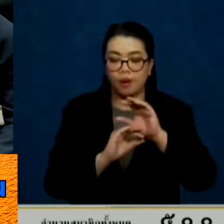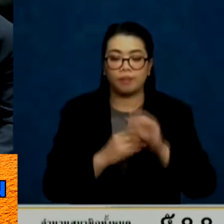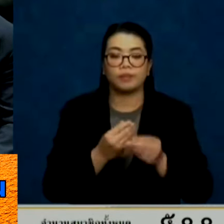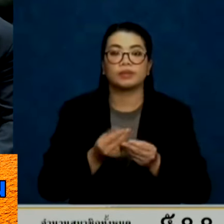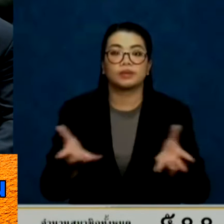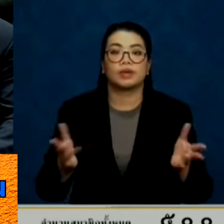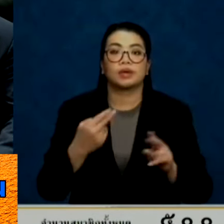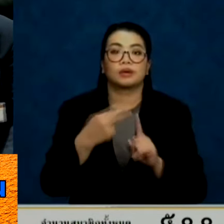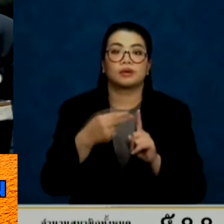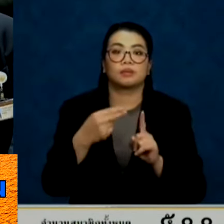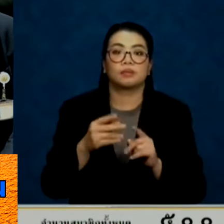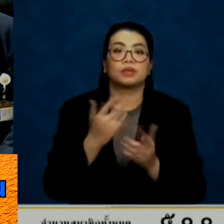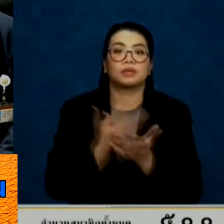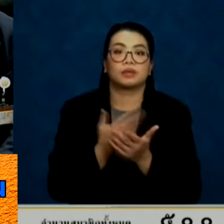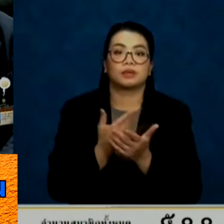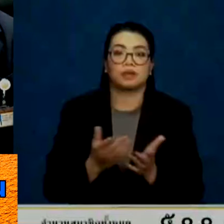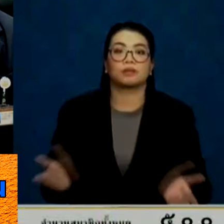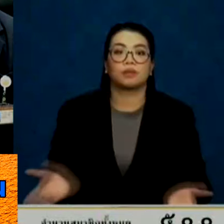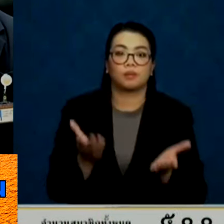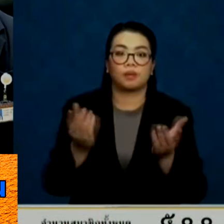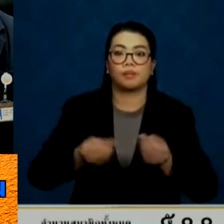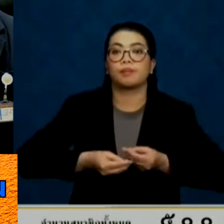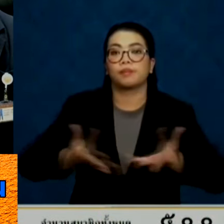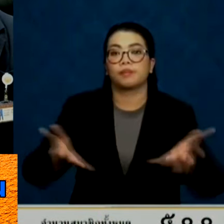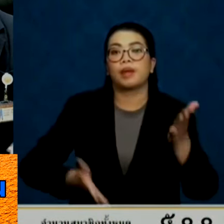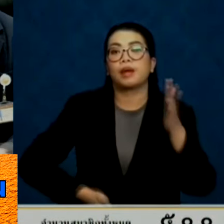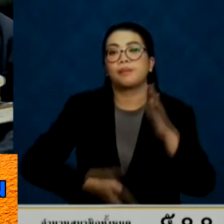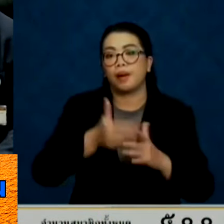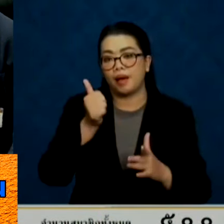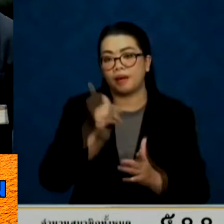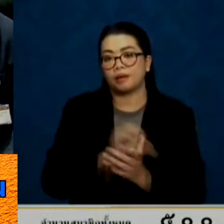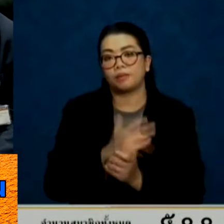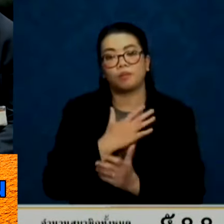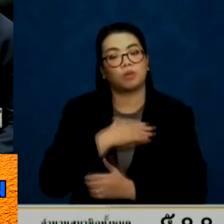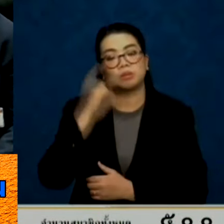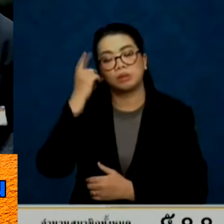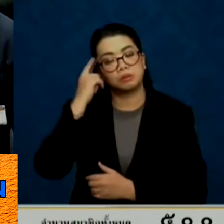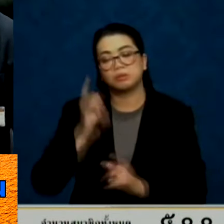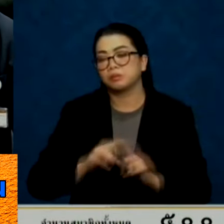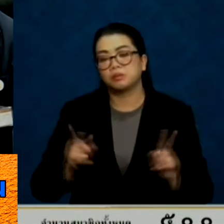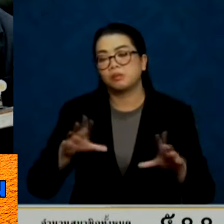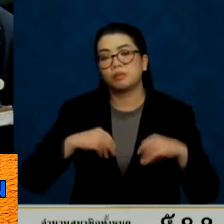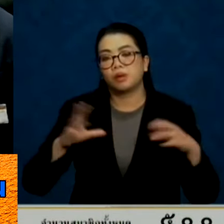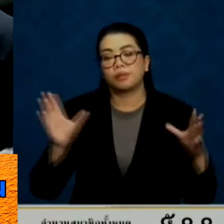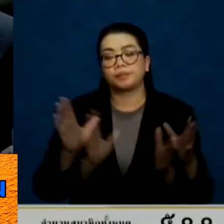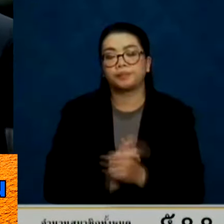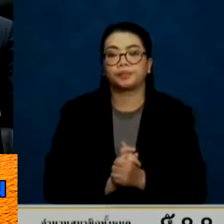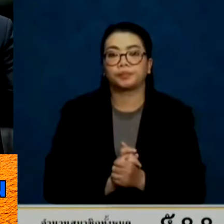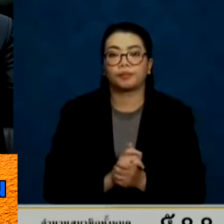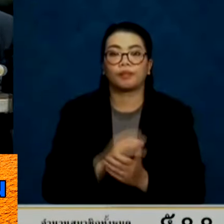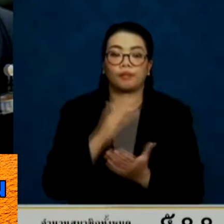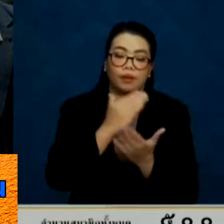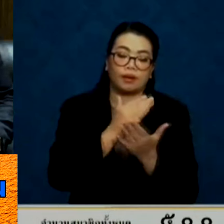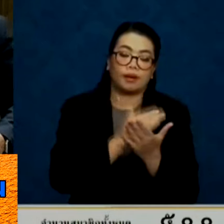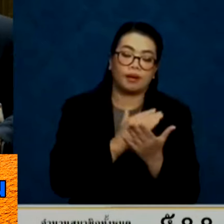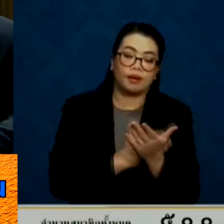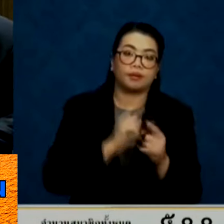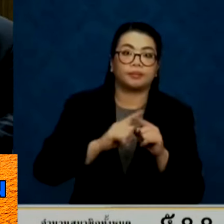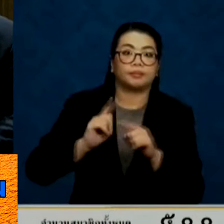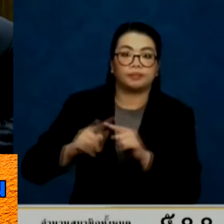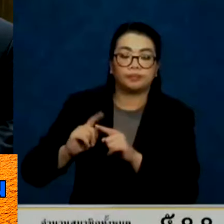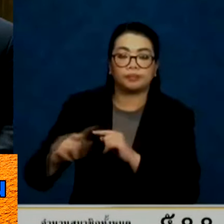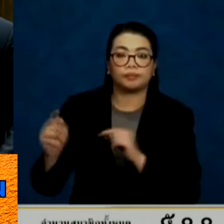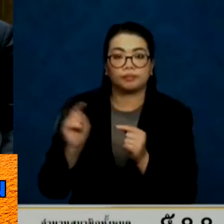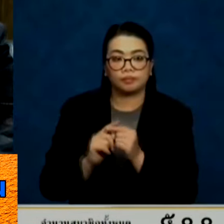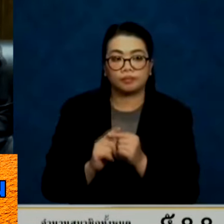ทานต้การผักดนโครงการ Digital Walletให้ประสบคามสำเร็ซึงผมกไมเห็นด้วยรายลเอีดต่ในส่นข